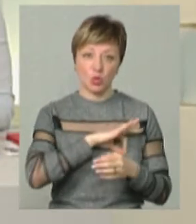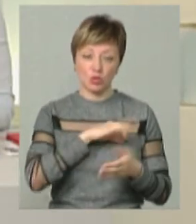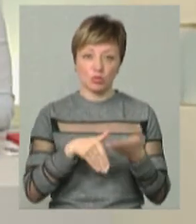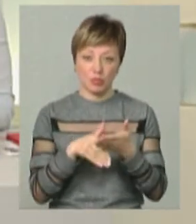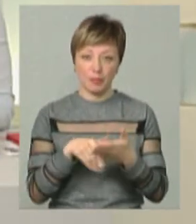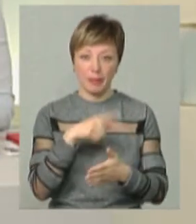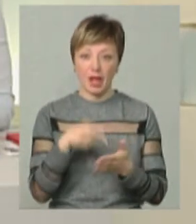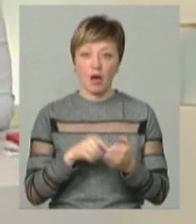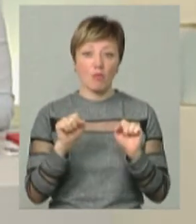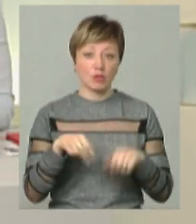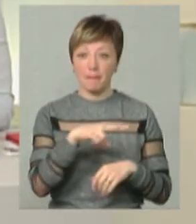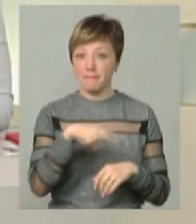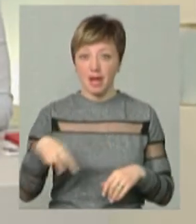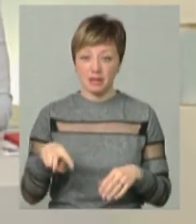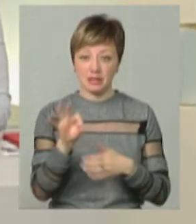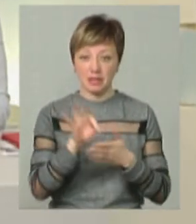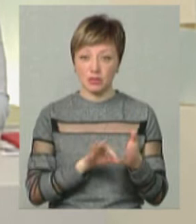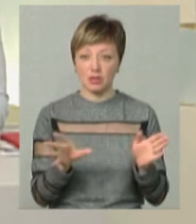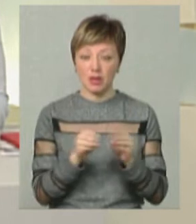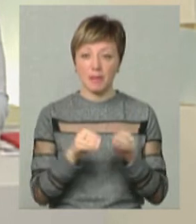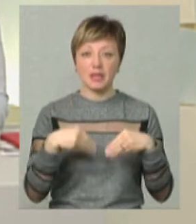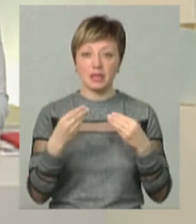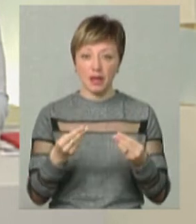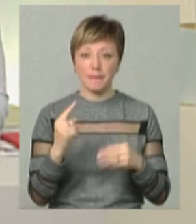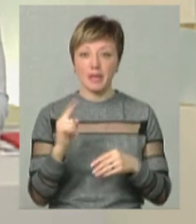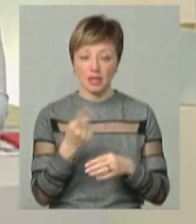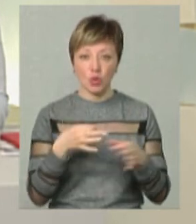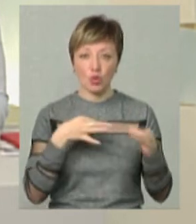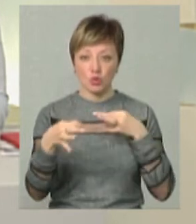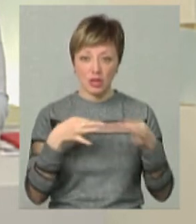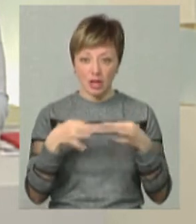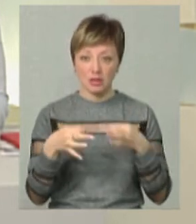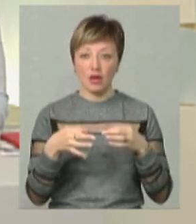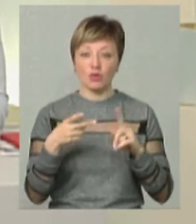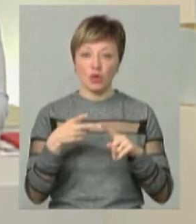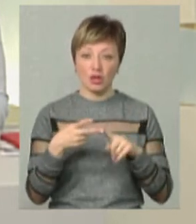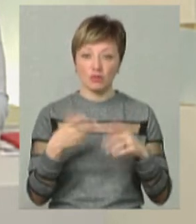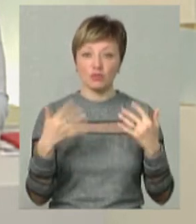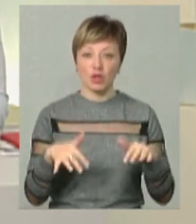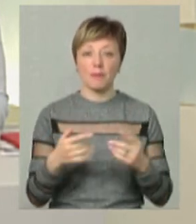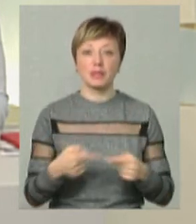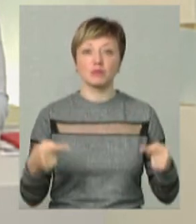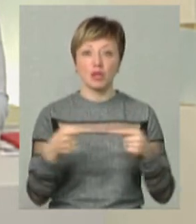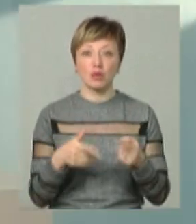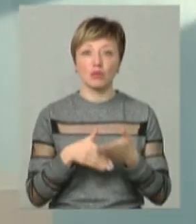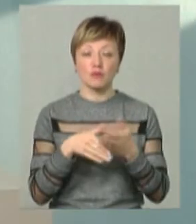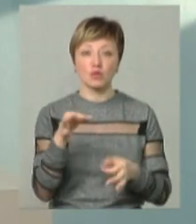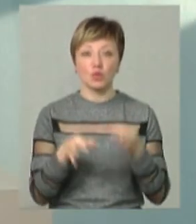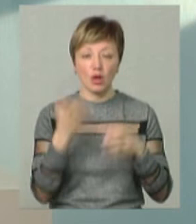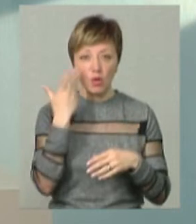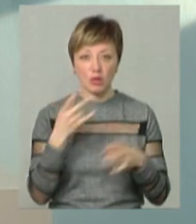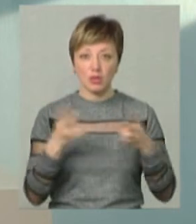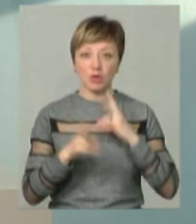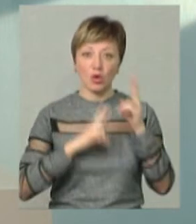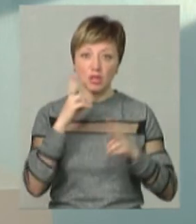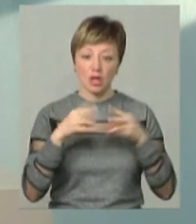допомоги? А ці процеси можуть бути паралельними, тому що ми надаємо первинні консультації, так і вторинні, тобто вже безпосередню допомогу в суді, коли потрібно